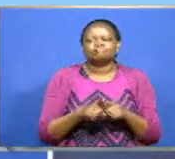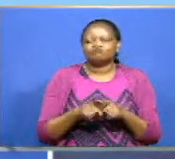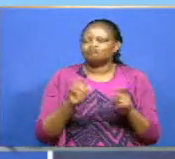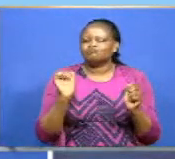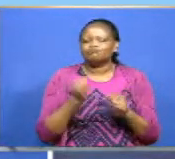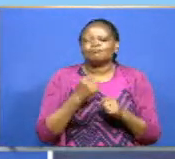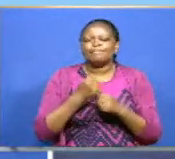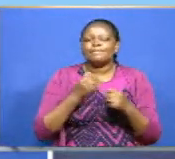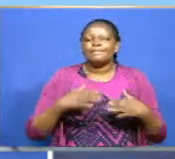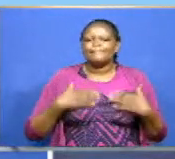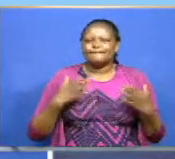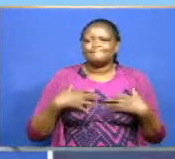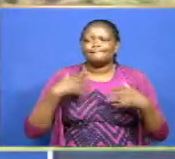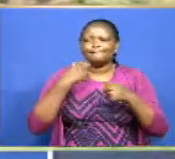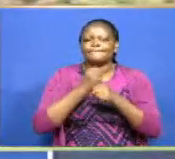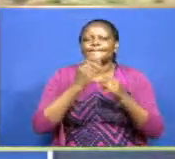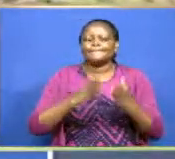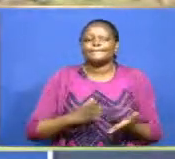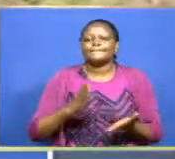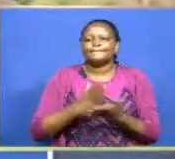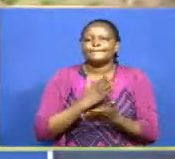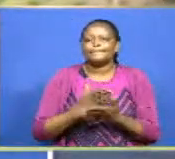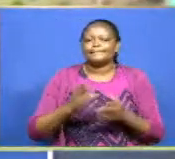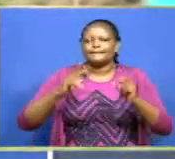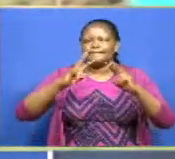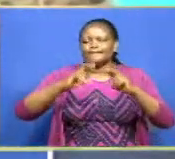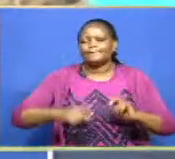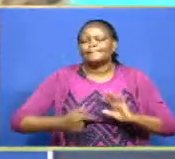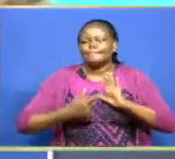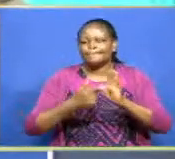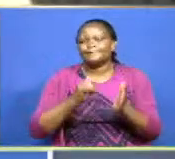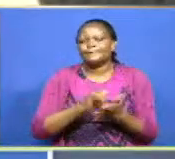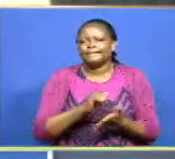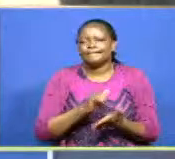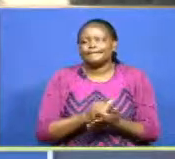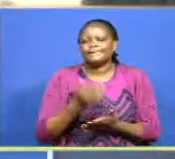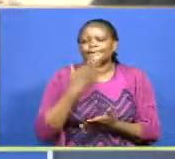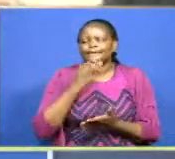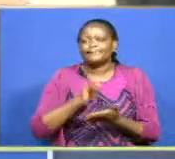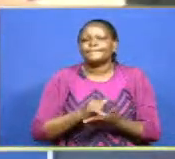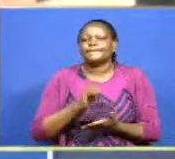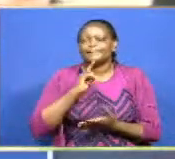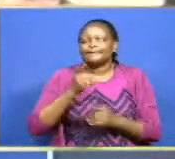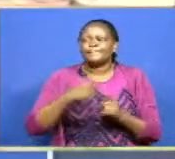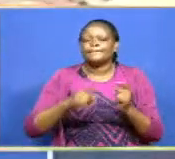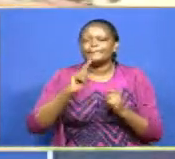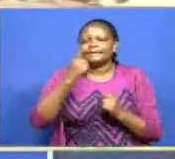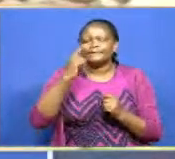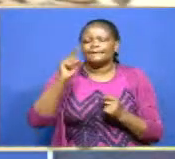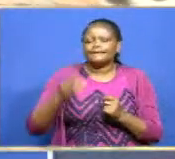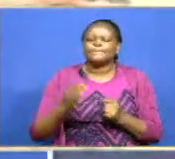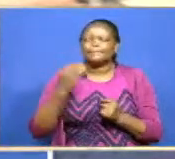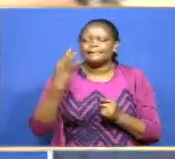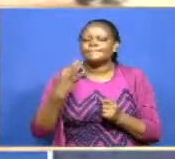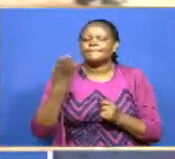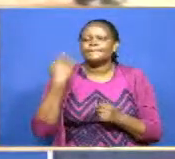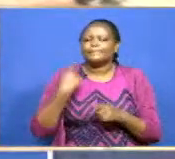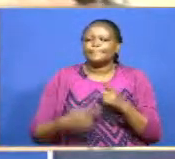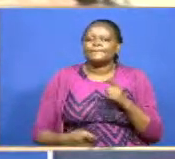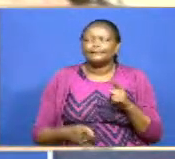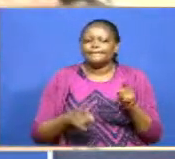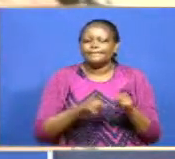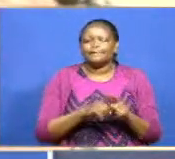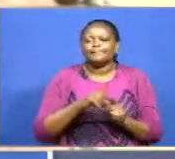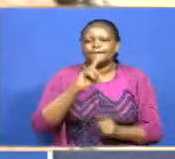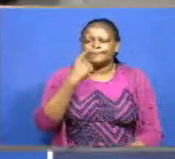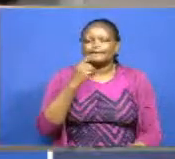haujawafurahisha wadau wa sekta hiyo. Uchunguzi wao unaonyesha kwamba sukari iliyoagizwa kati ya tarehe mosi mwezi Machi mwaka uliopita na tarehe